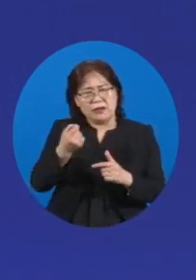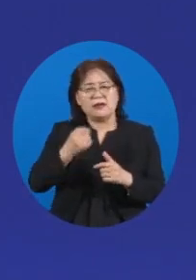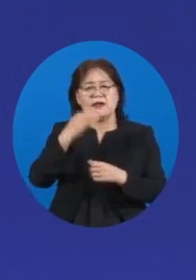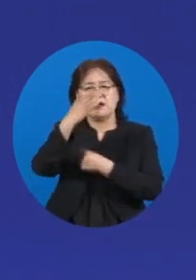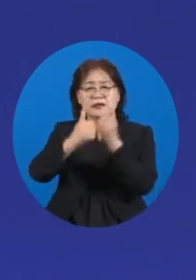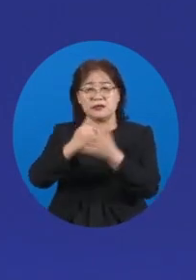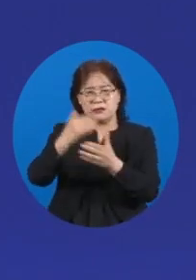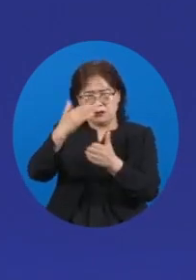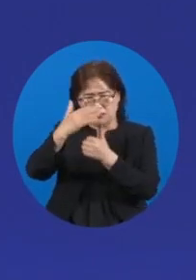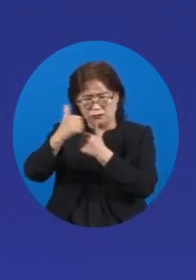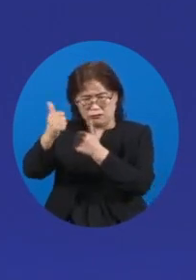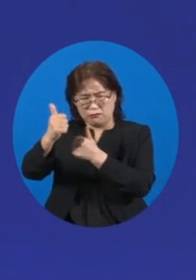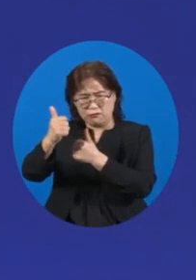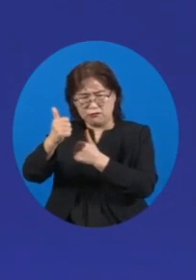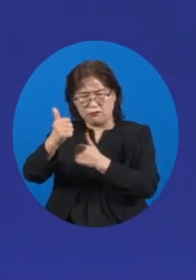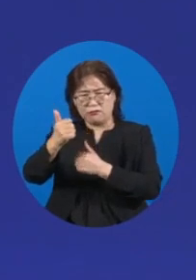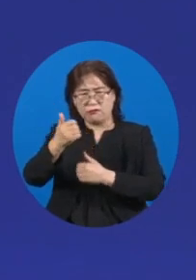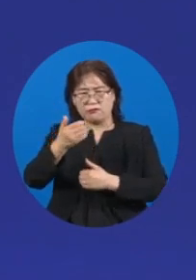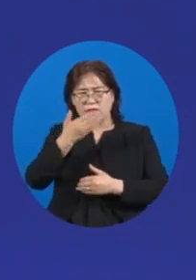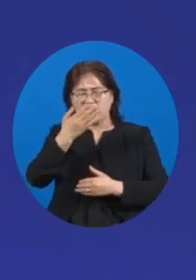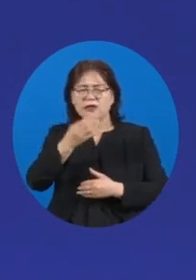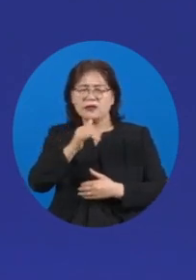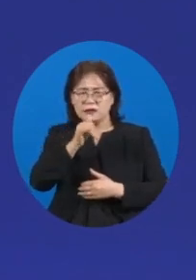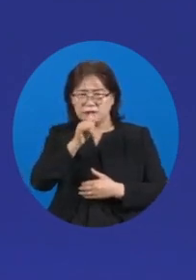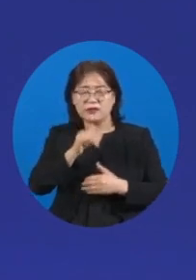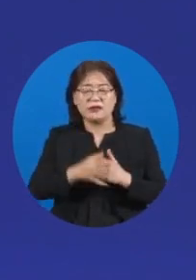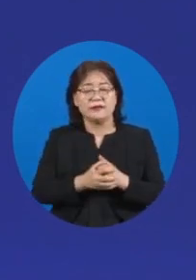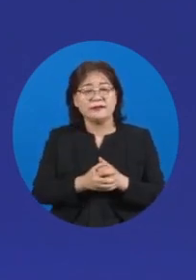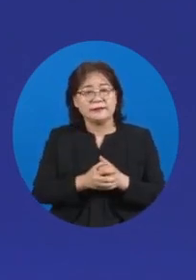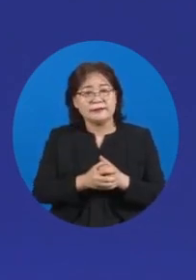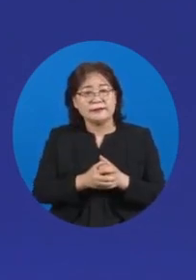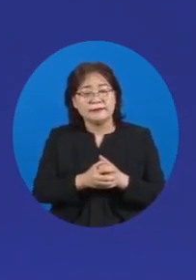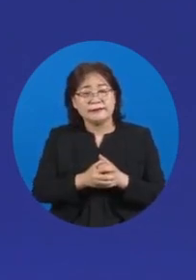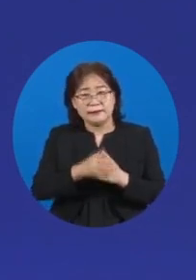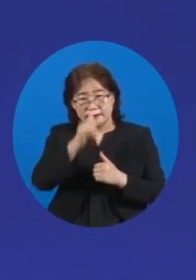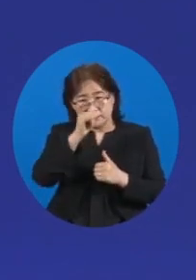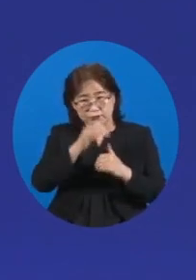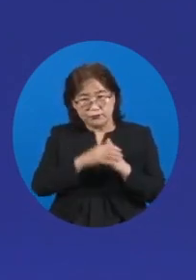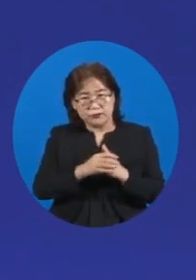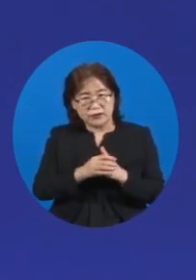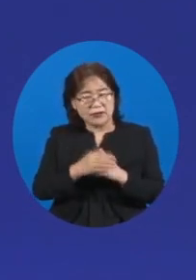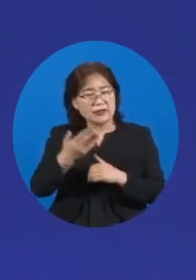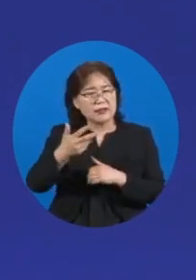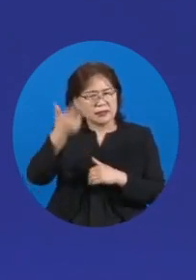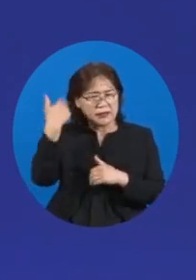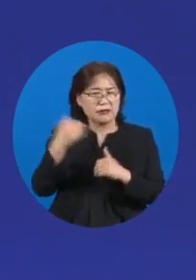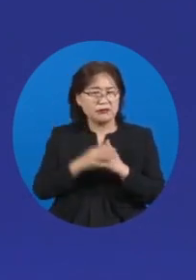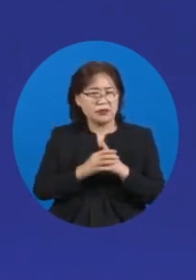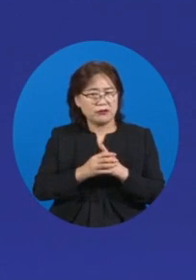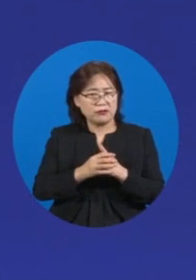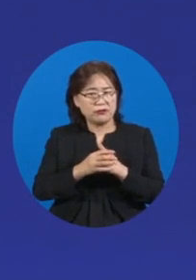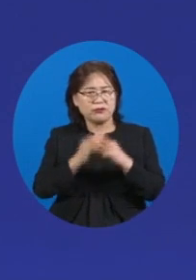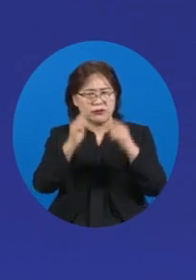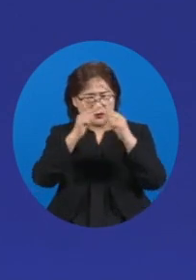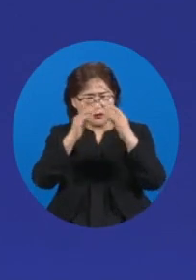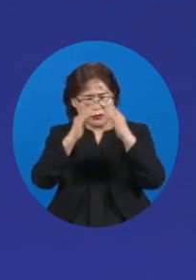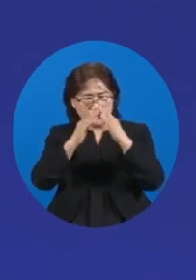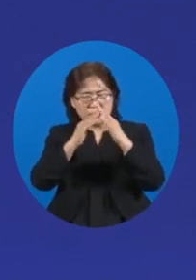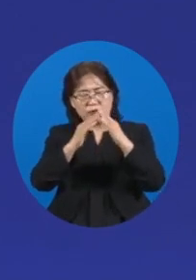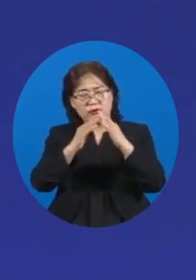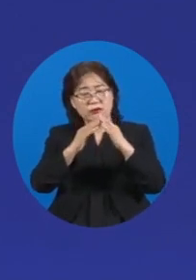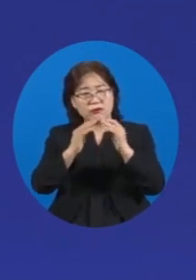부르실 수 있기 때문이죠 친한 주에도 우리 교회도 젊으신 분이 두 분이나 세상을 따랐습니다